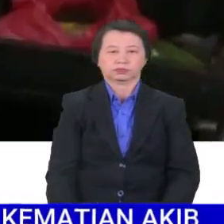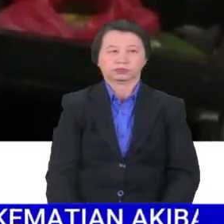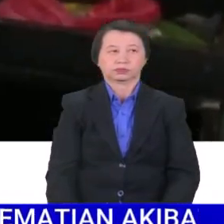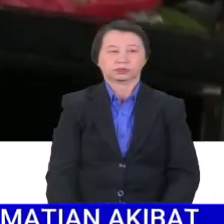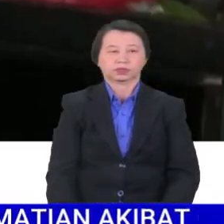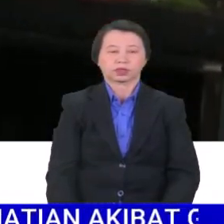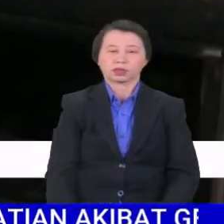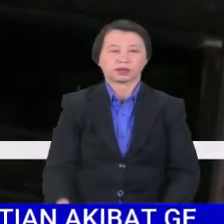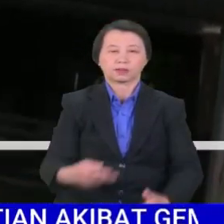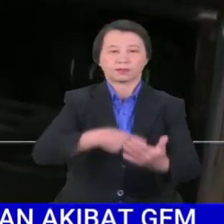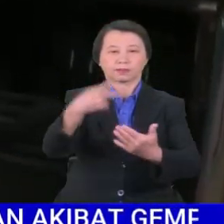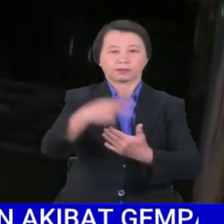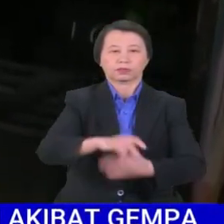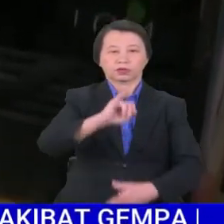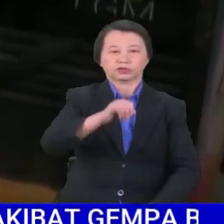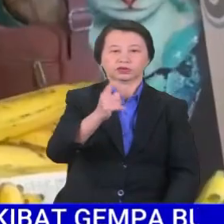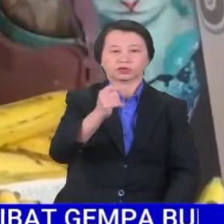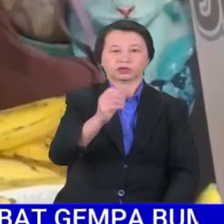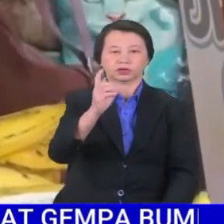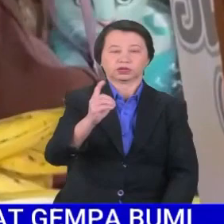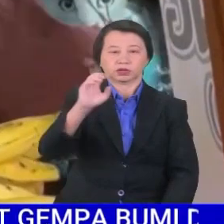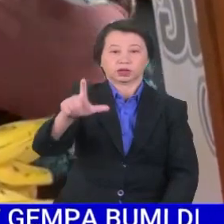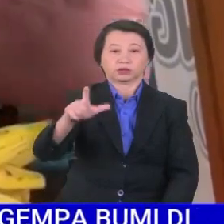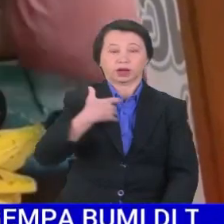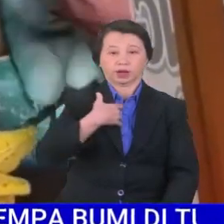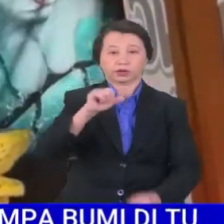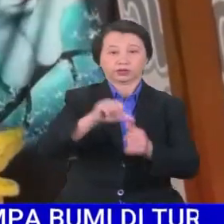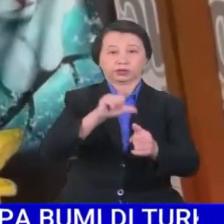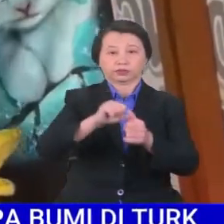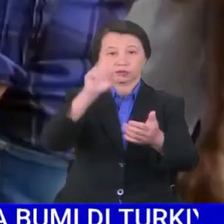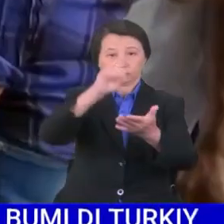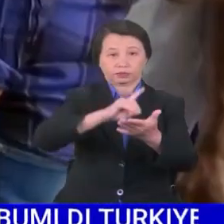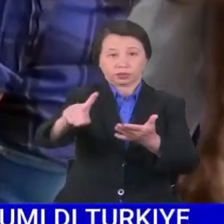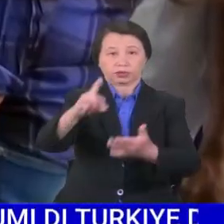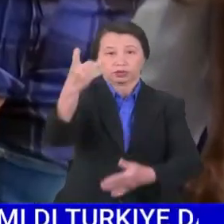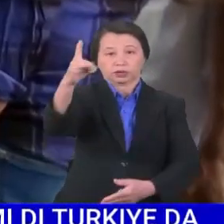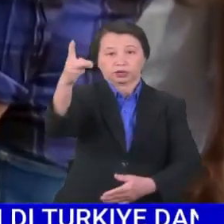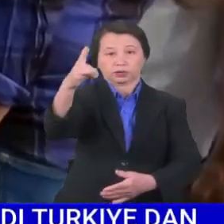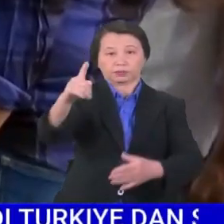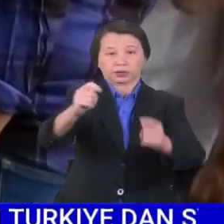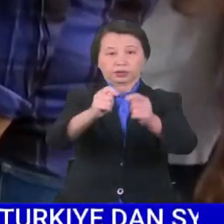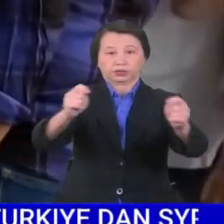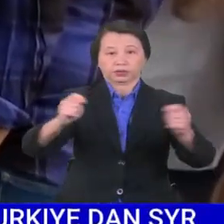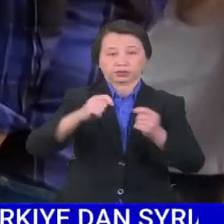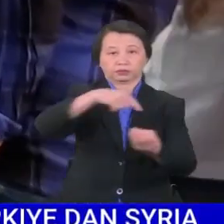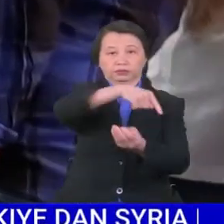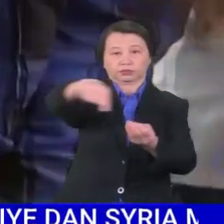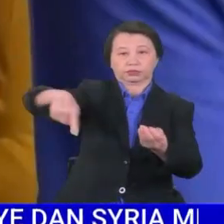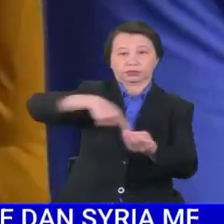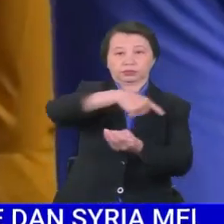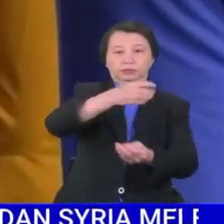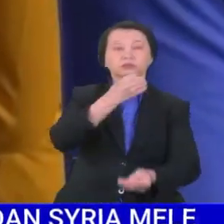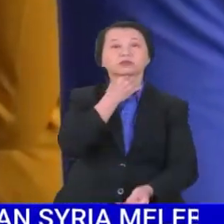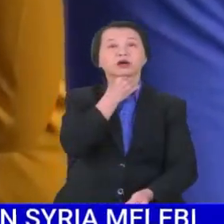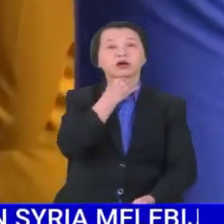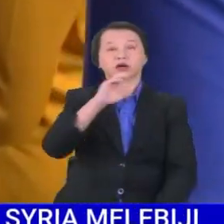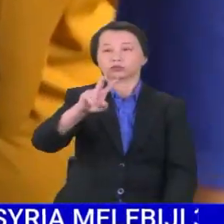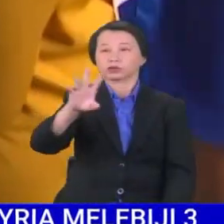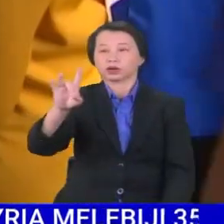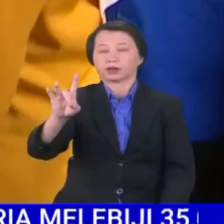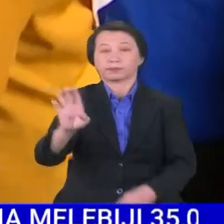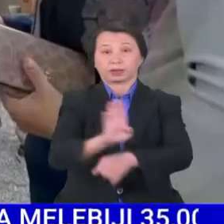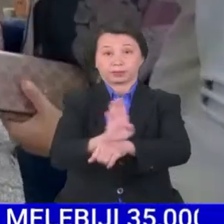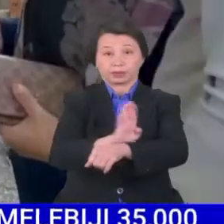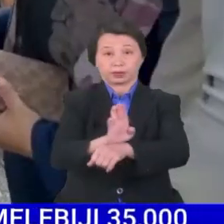lah kan. Program JTDL diadakan setiap minggu di 18 lokasi sekitar Perak. 28